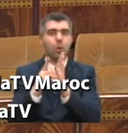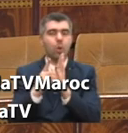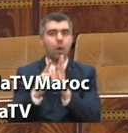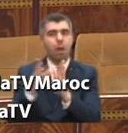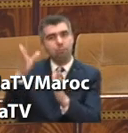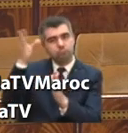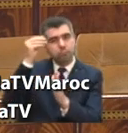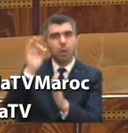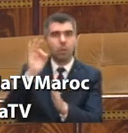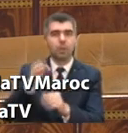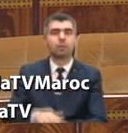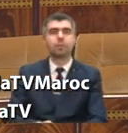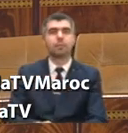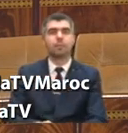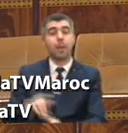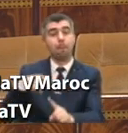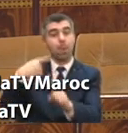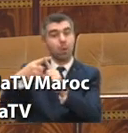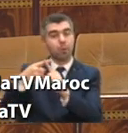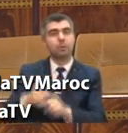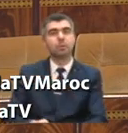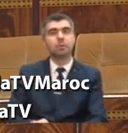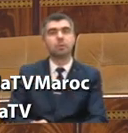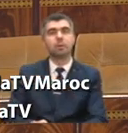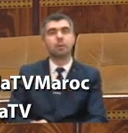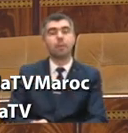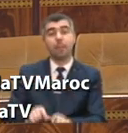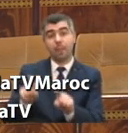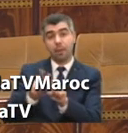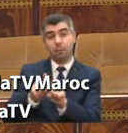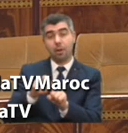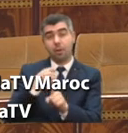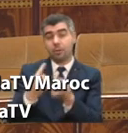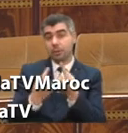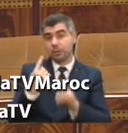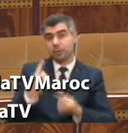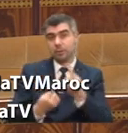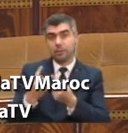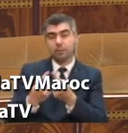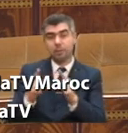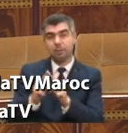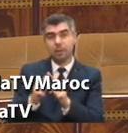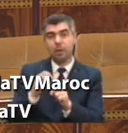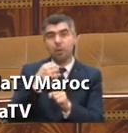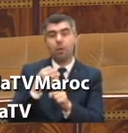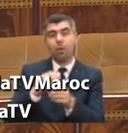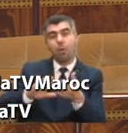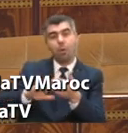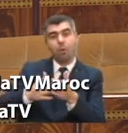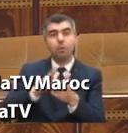المعلومة. كذلك أن هذه الوضعية أخذت بعدا خطيرا يتنافى والتوجيهات العامة